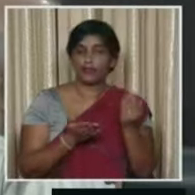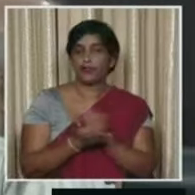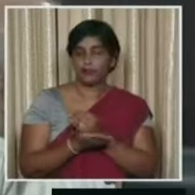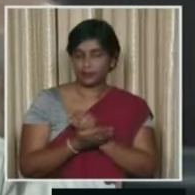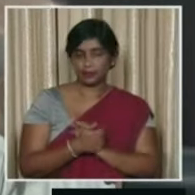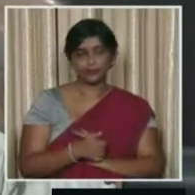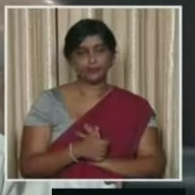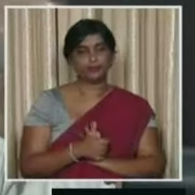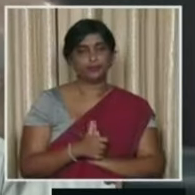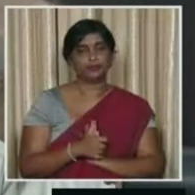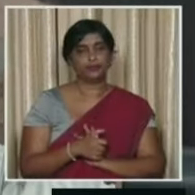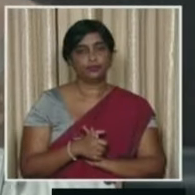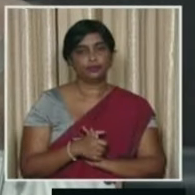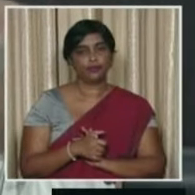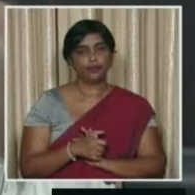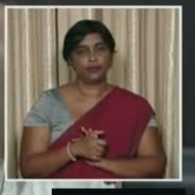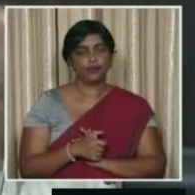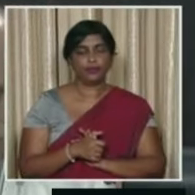කරනවා.